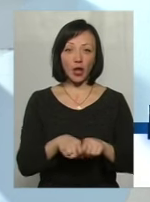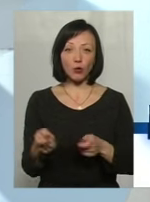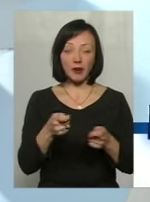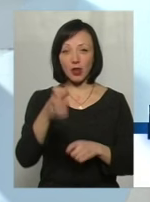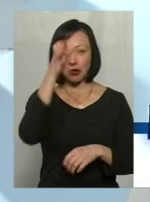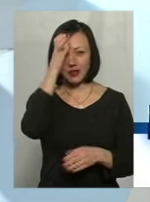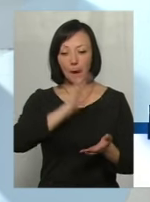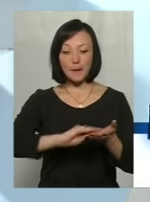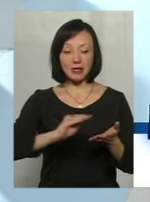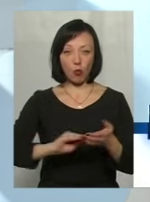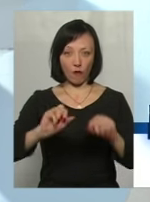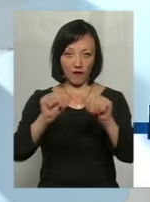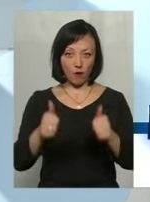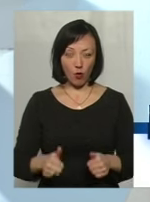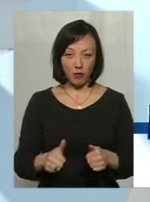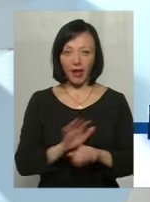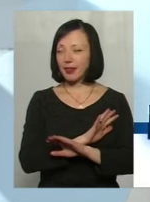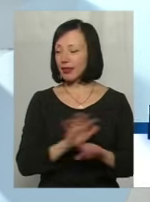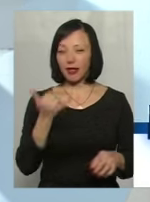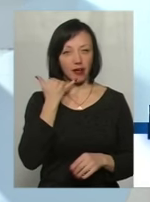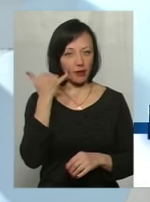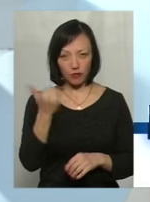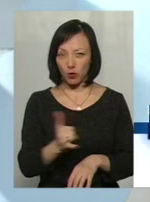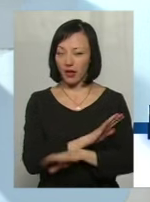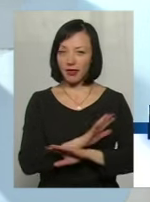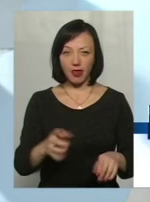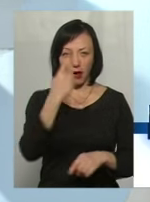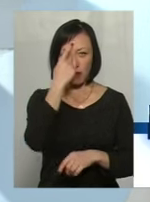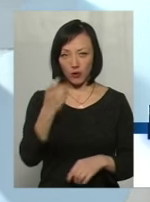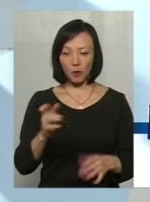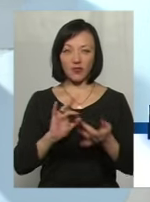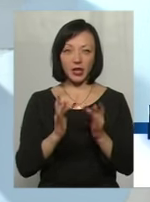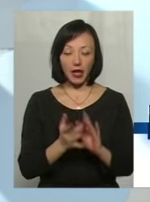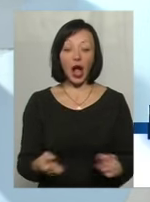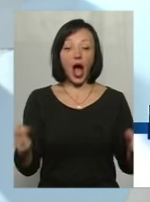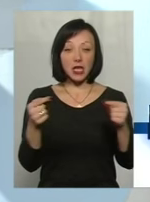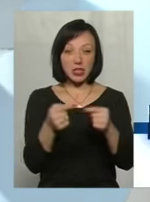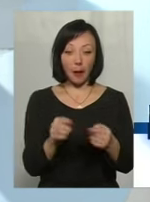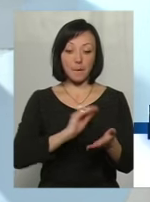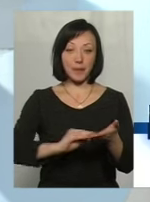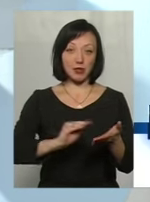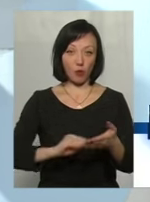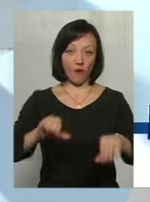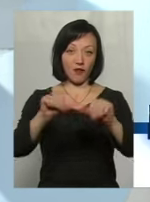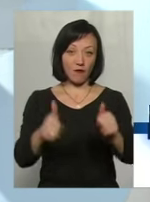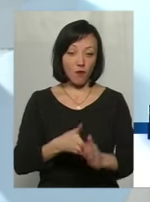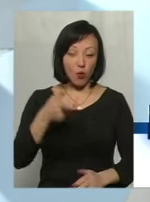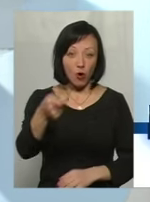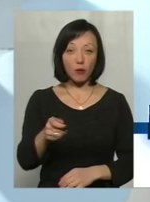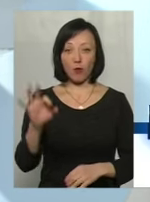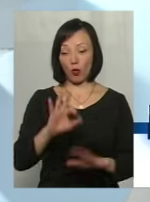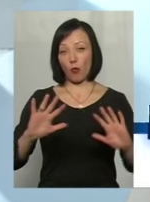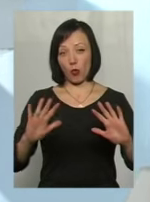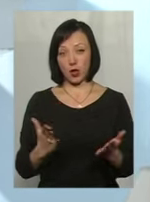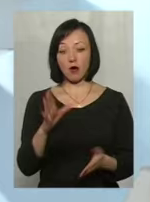в письмовому вигляді, не телефонним дзвінком, не повідомленням в соцмережах, а саме в письмовому вигляді про певну подію, яка